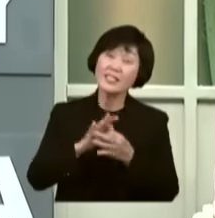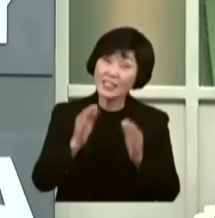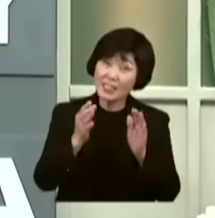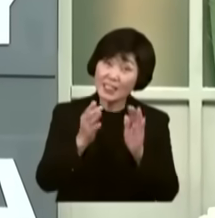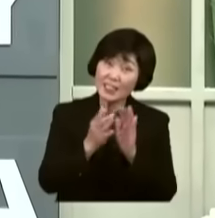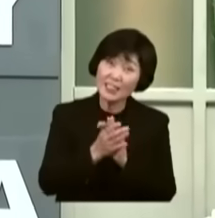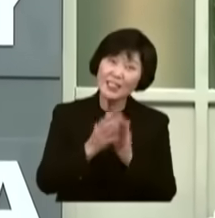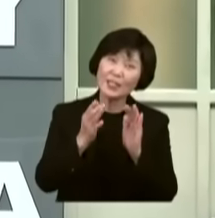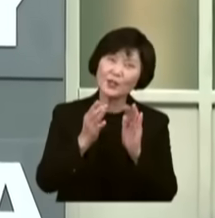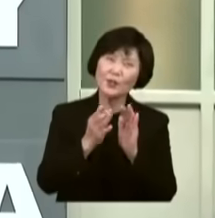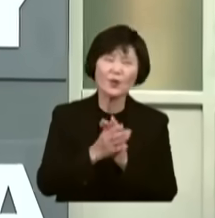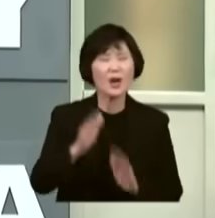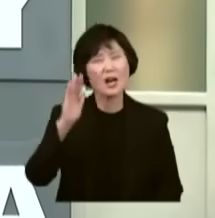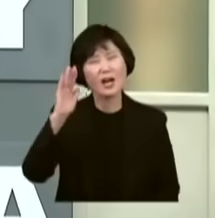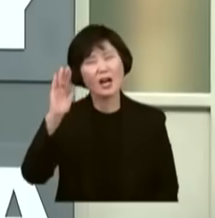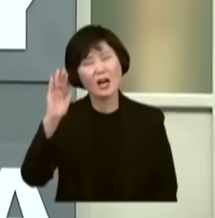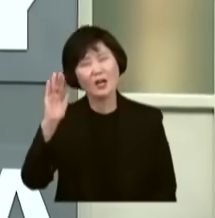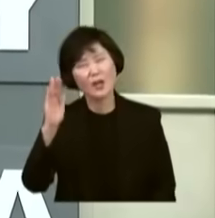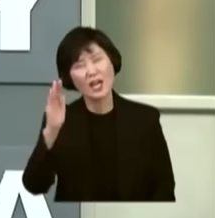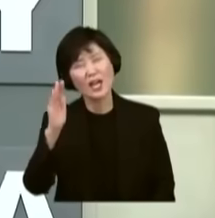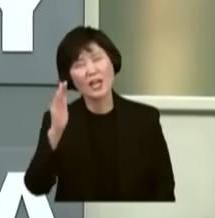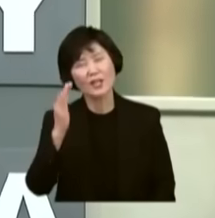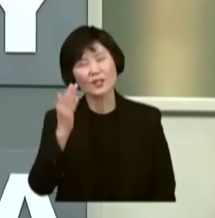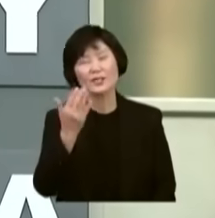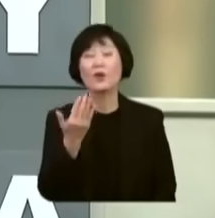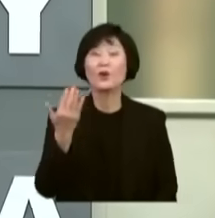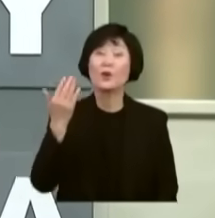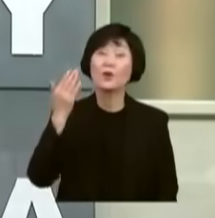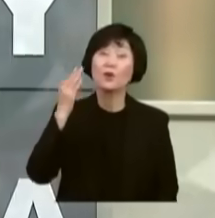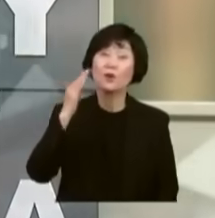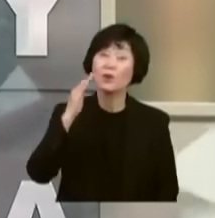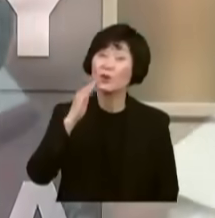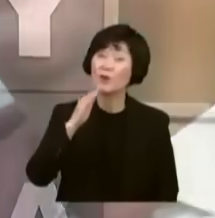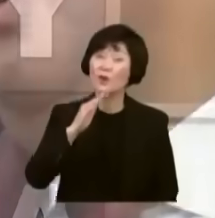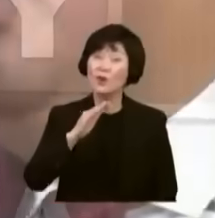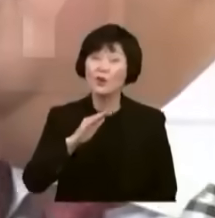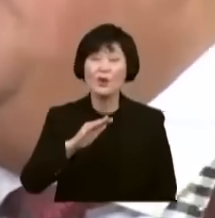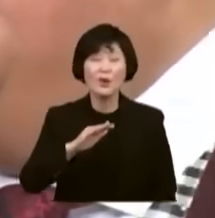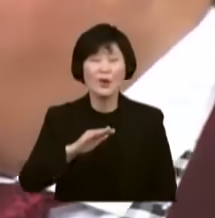되어도 평화